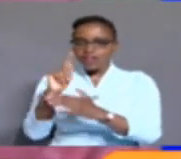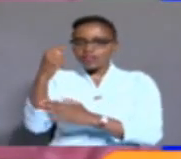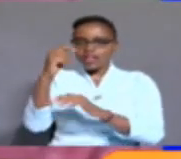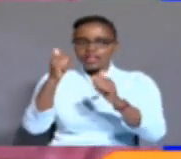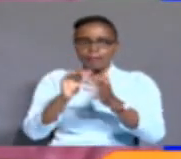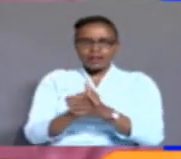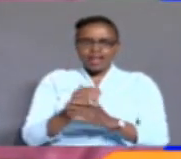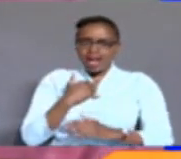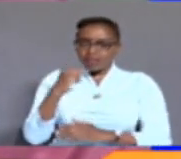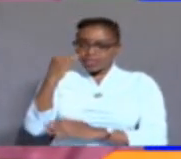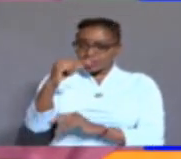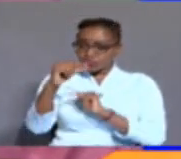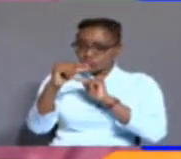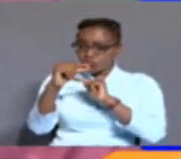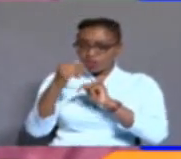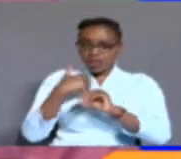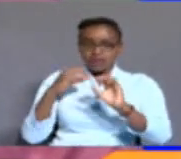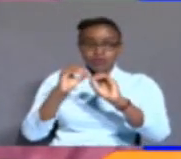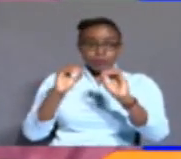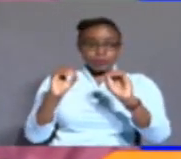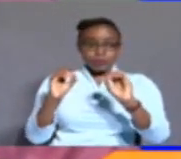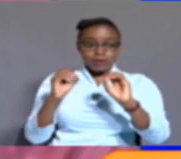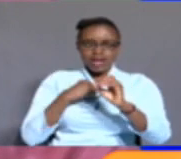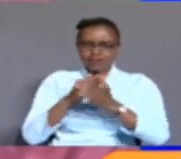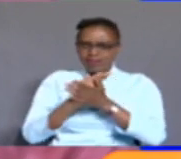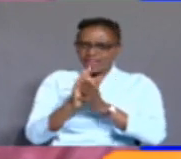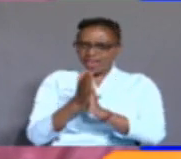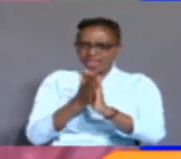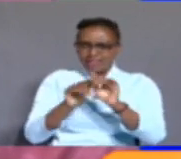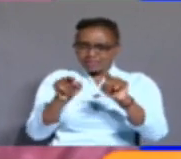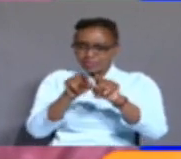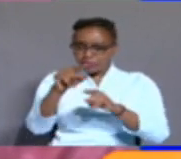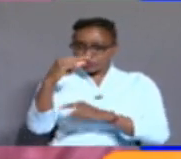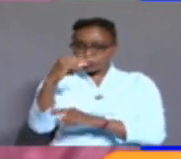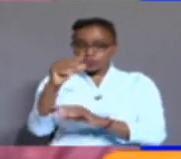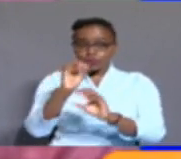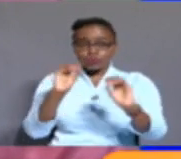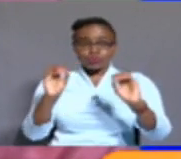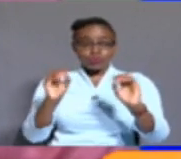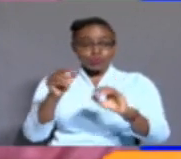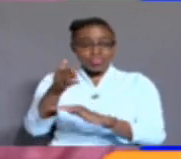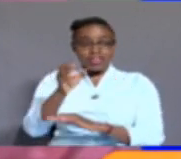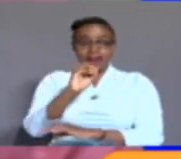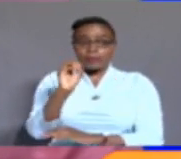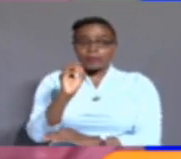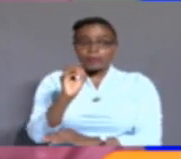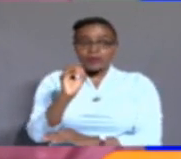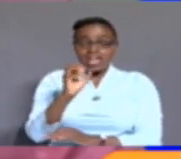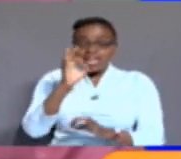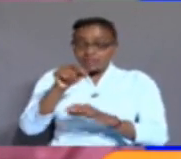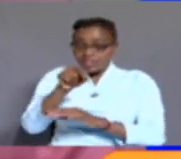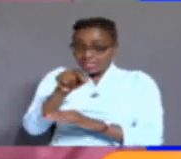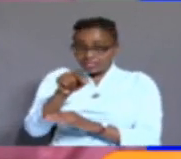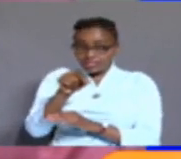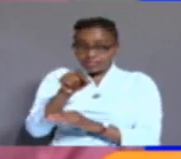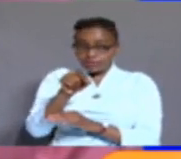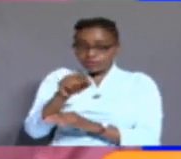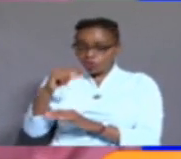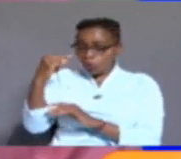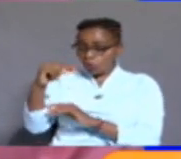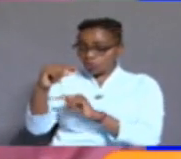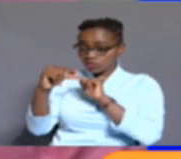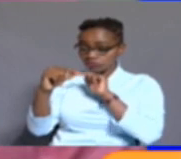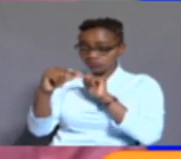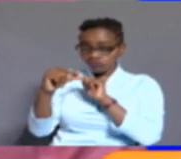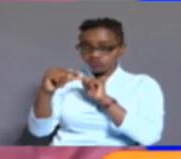There is no such gold in this country. There is absolutely no kind of gold. It is not there. And if that kind of gold